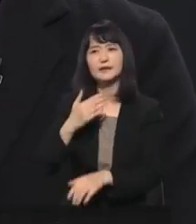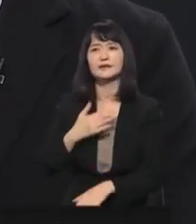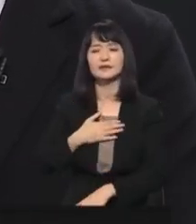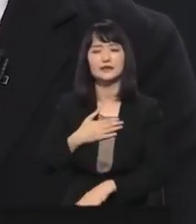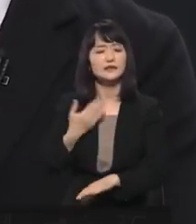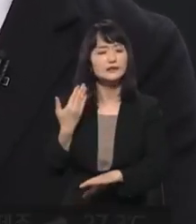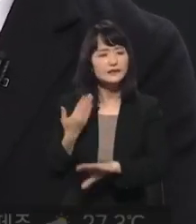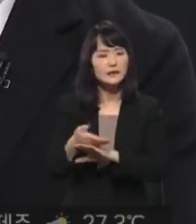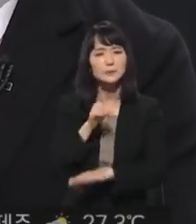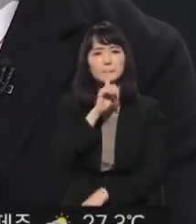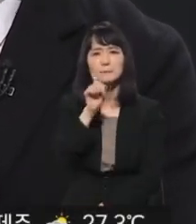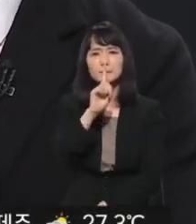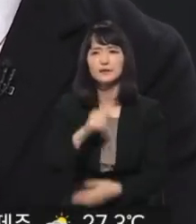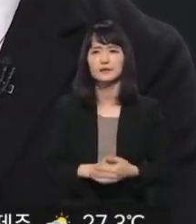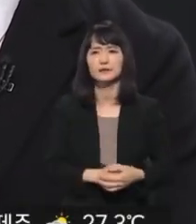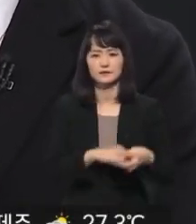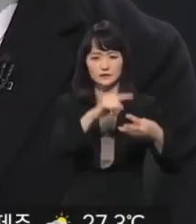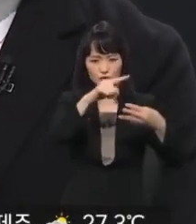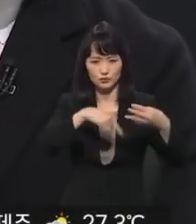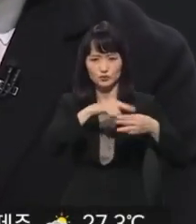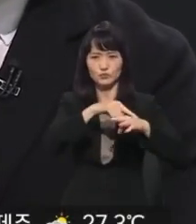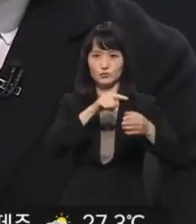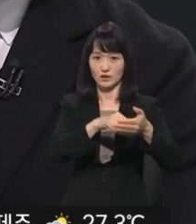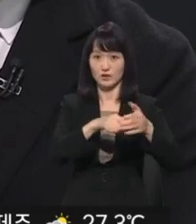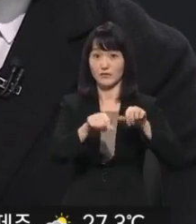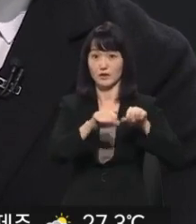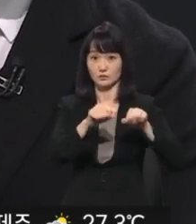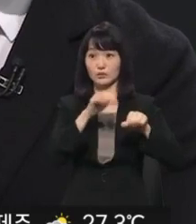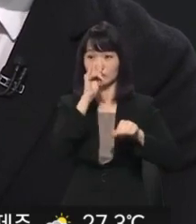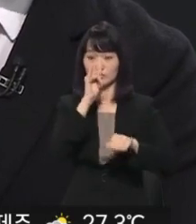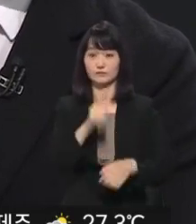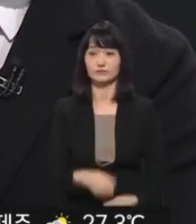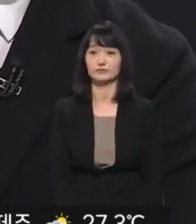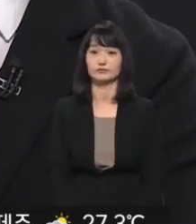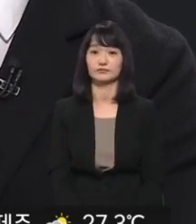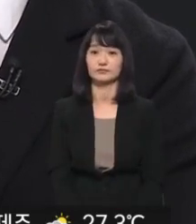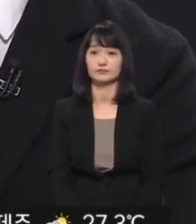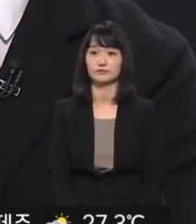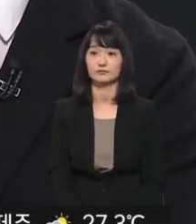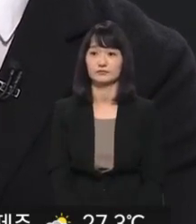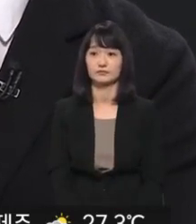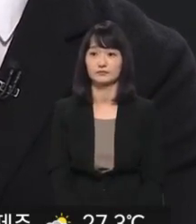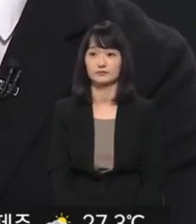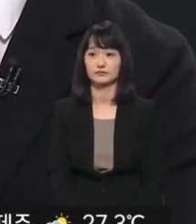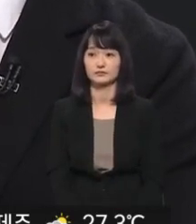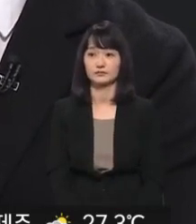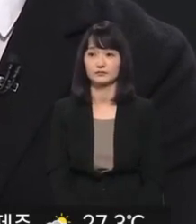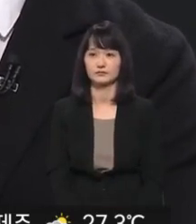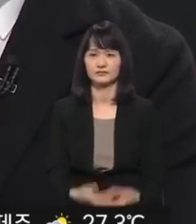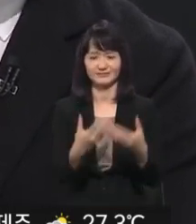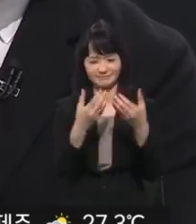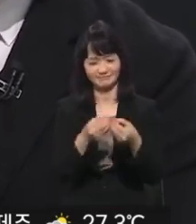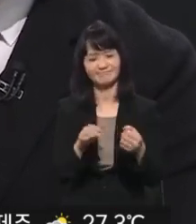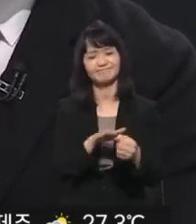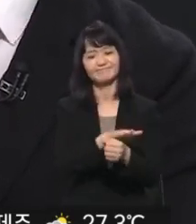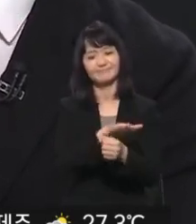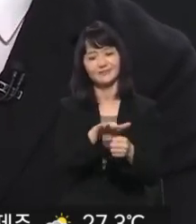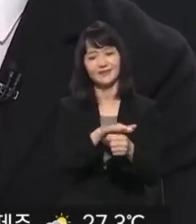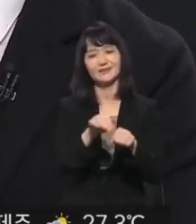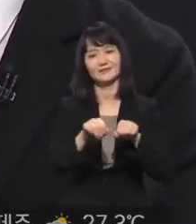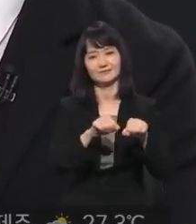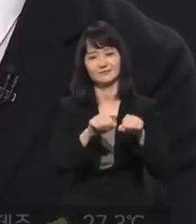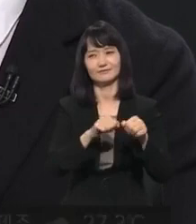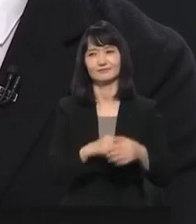의하면 윤 심은 이미 움직이고 있다 생각 조는 1화 오더가 다른 저거 하면 사랑은 움직이는 겁니다 100통 실 세계일보 에